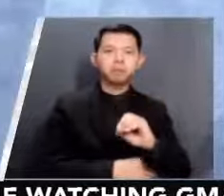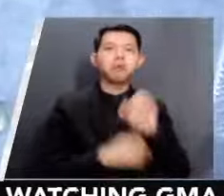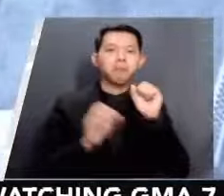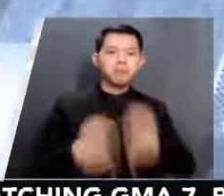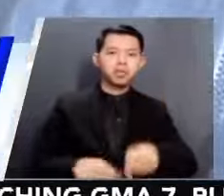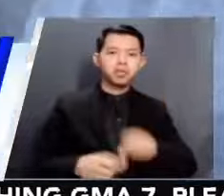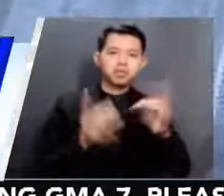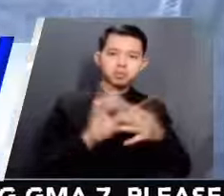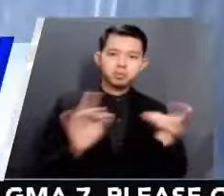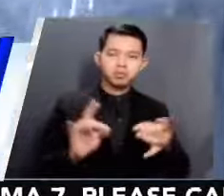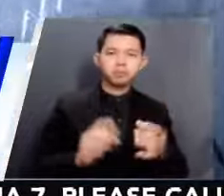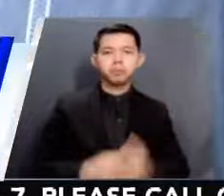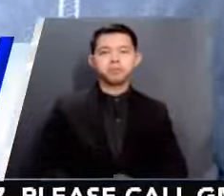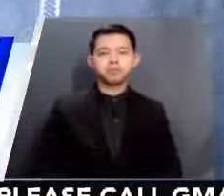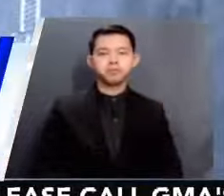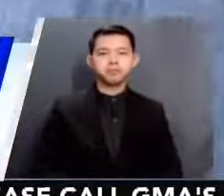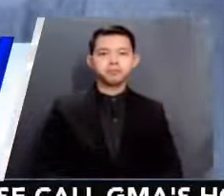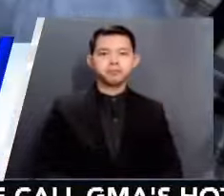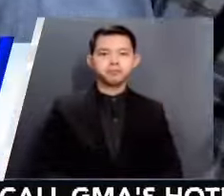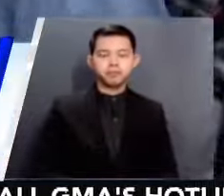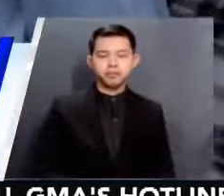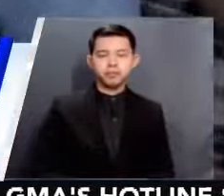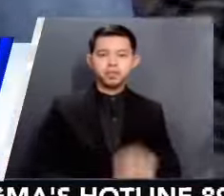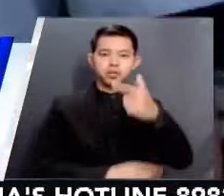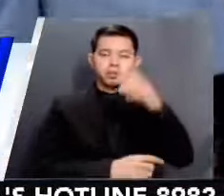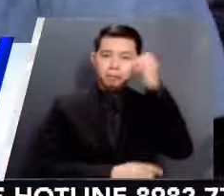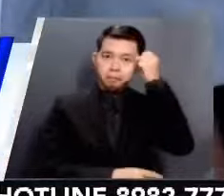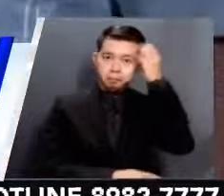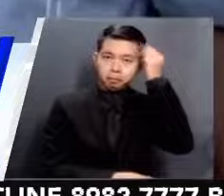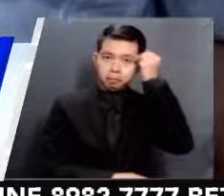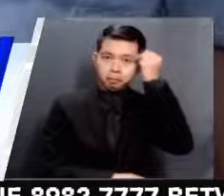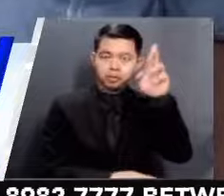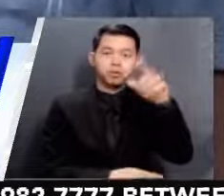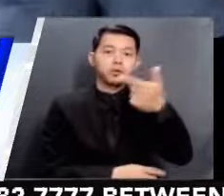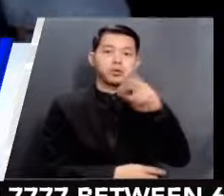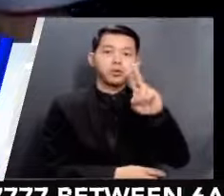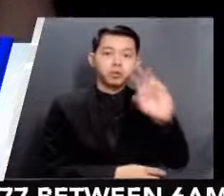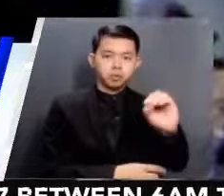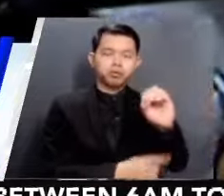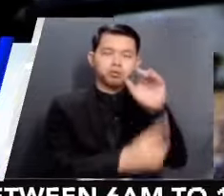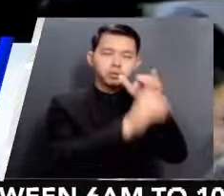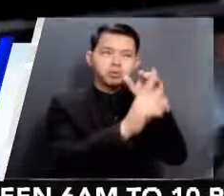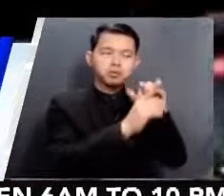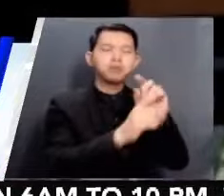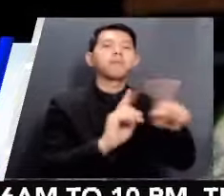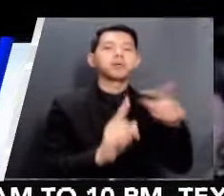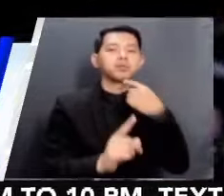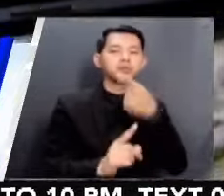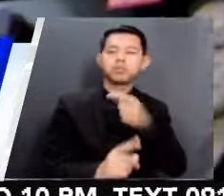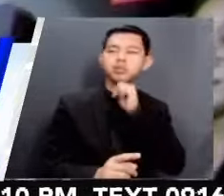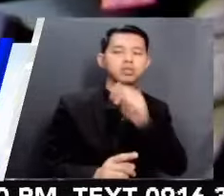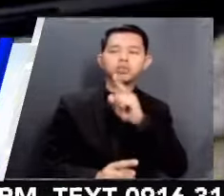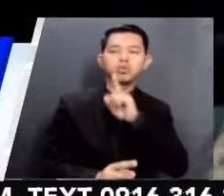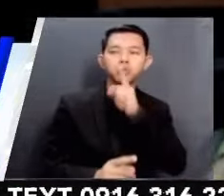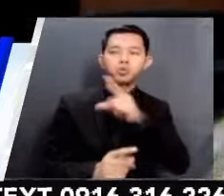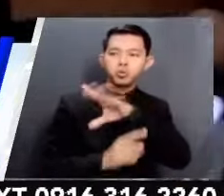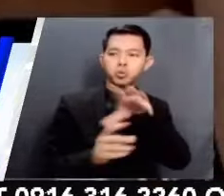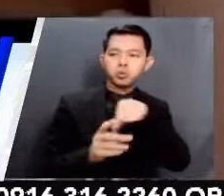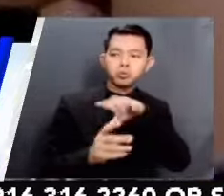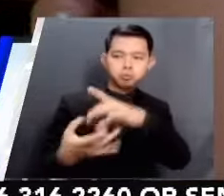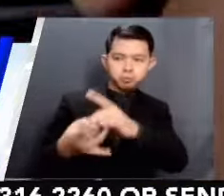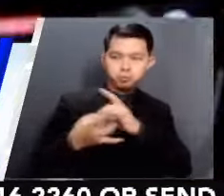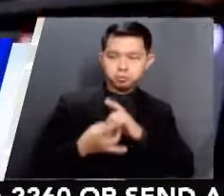pa naming makuhaan ng panig si Guo, pero dati na niyang itinangging sangkot siya sa operasyon ng Pogo Hub. Bagamat umamin noon na dati siyang incorporator